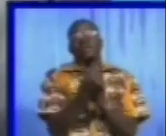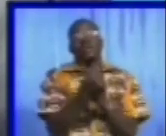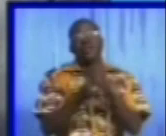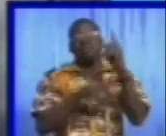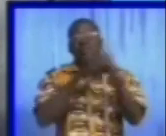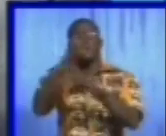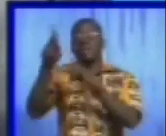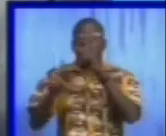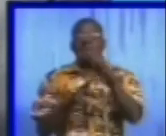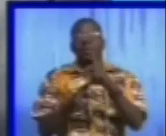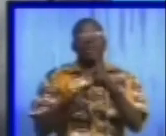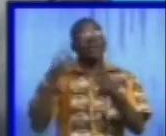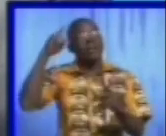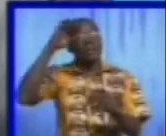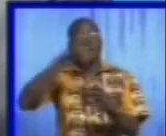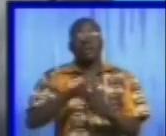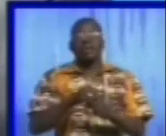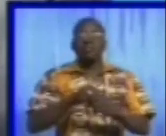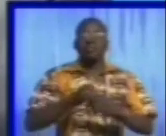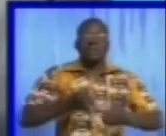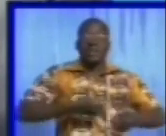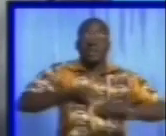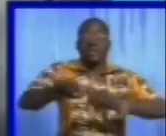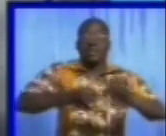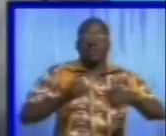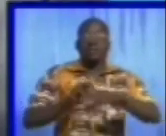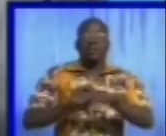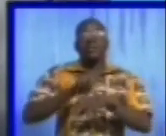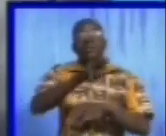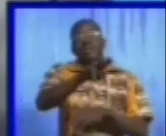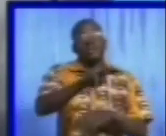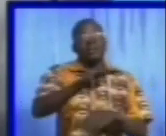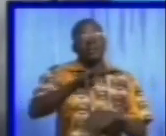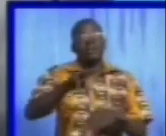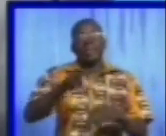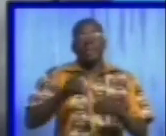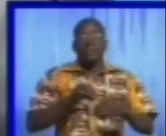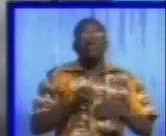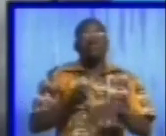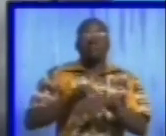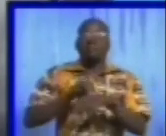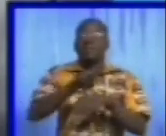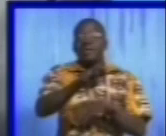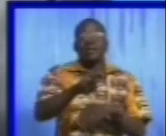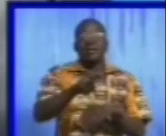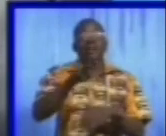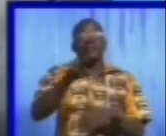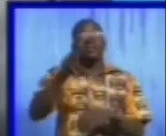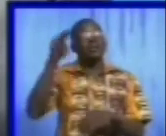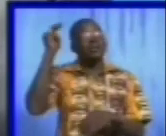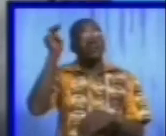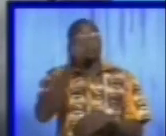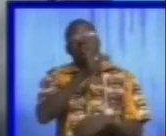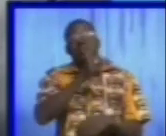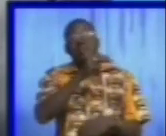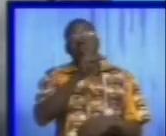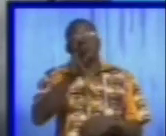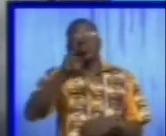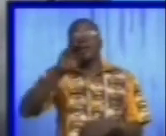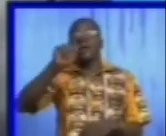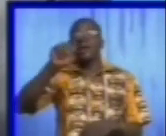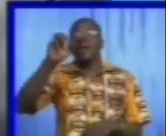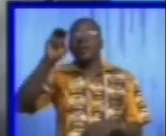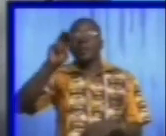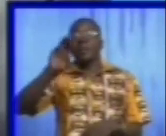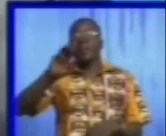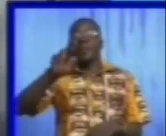consister principalement en des échanges de messages, notamment le message de la marraine du jour, Madame Chantal